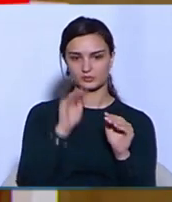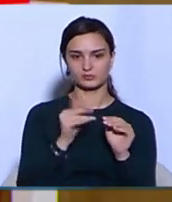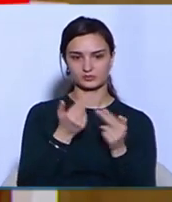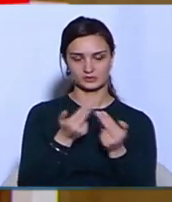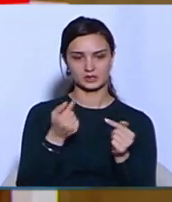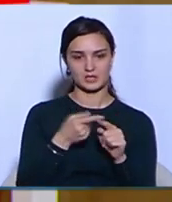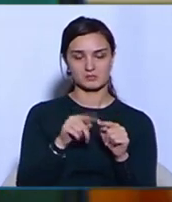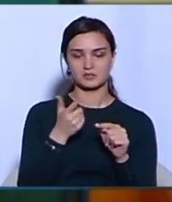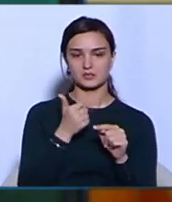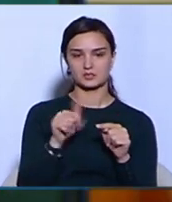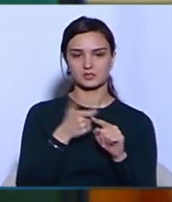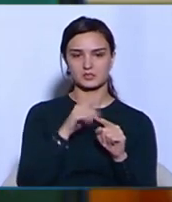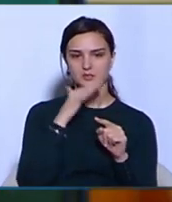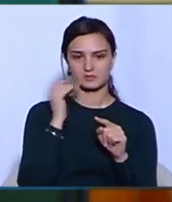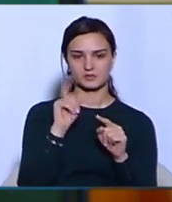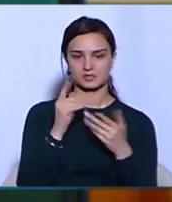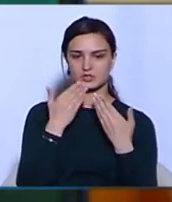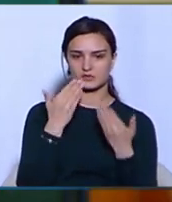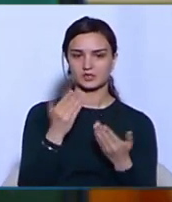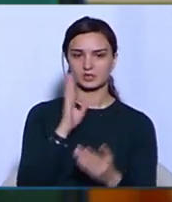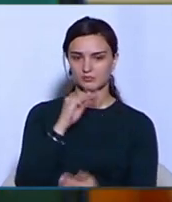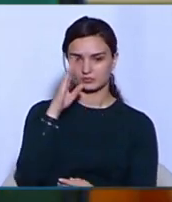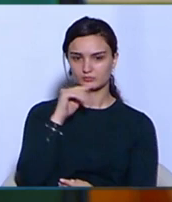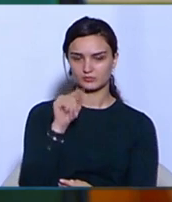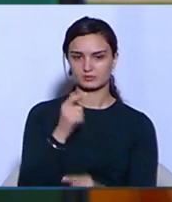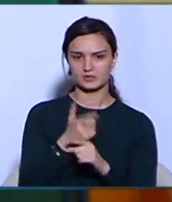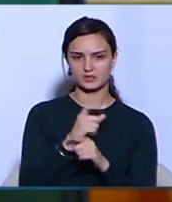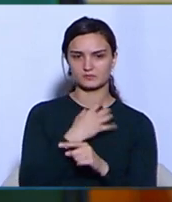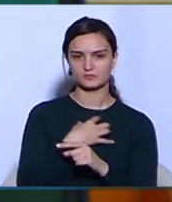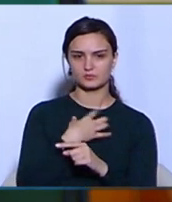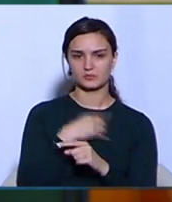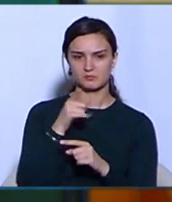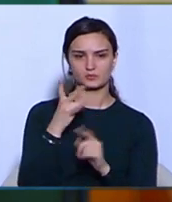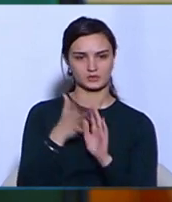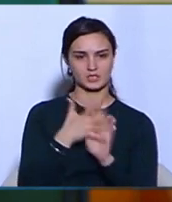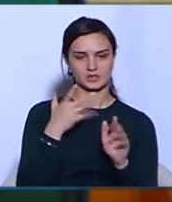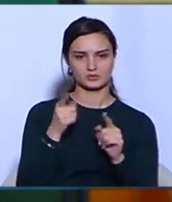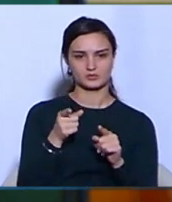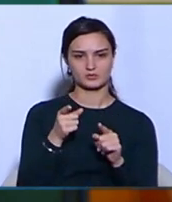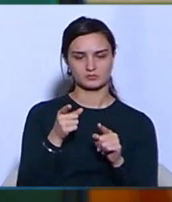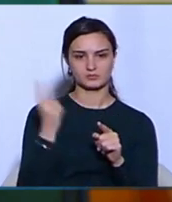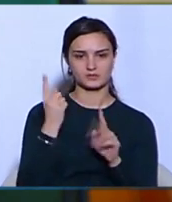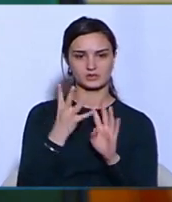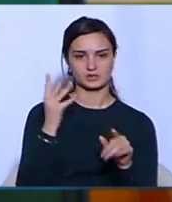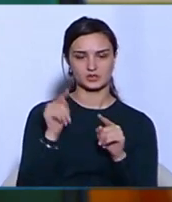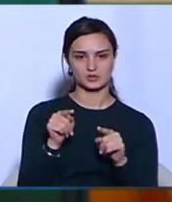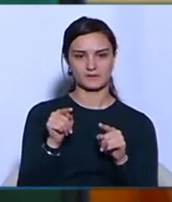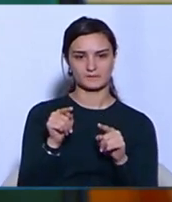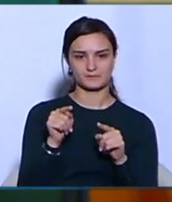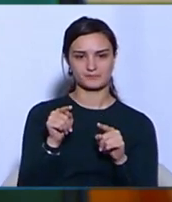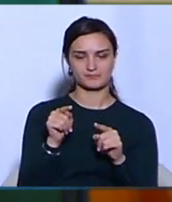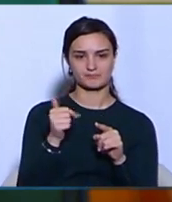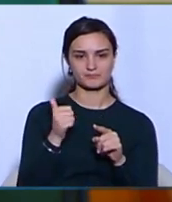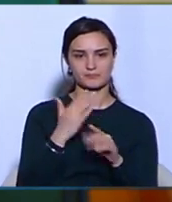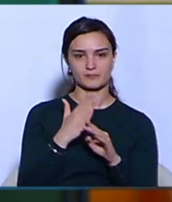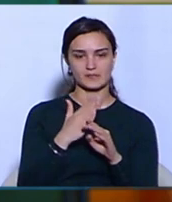გარდა ამისა, იცით, ძალიან ბევრ ამას ჩავკითხავდი მშობელს და ძალიან მნიშვნელოვანია, რომ მან ეს გაითვალისწინოს. პირველ რიგში